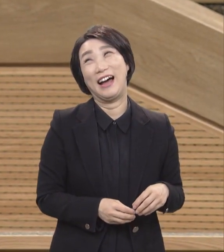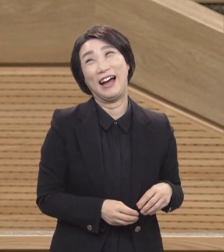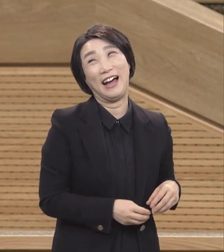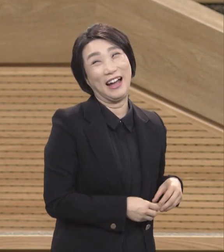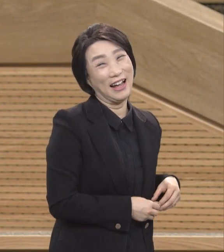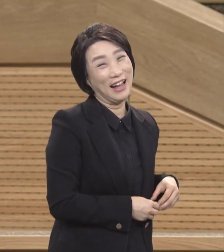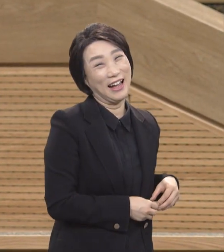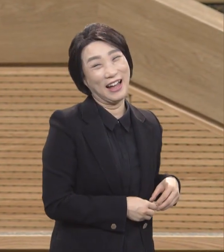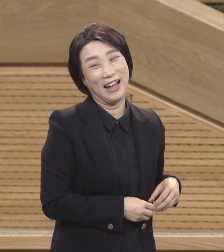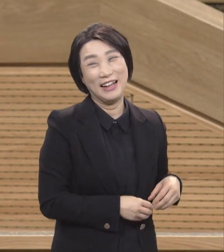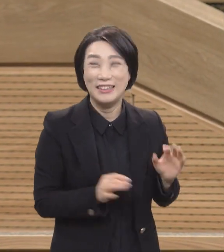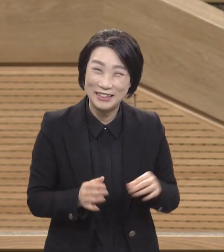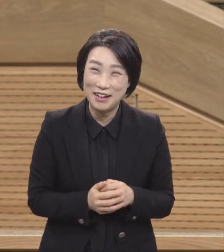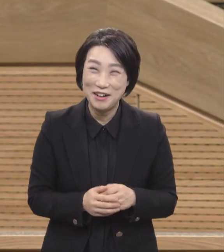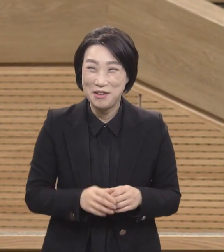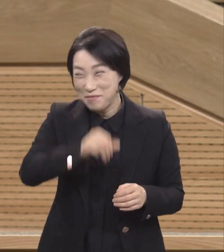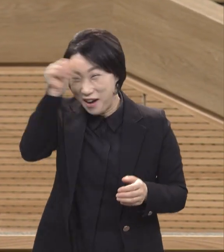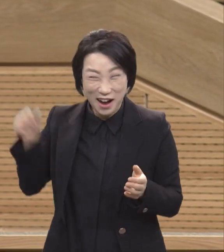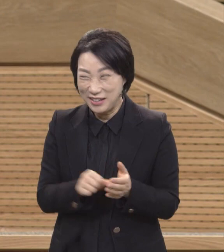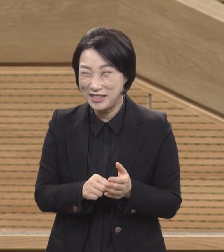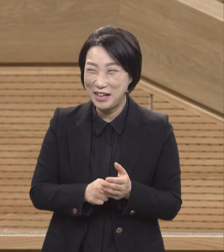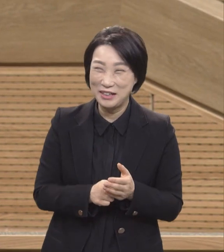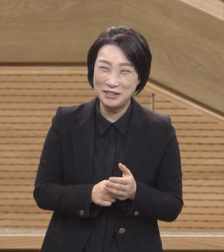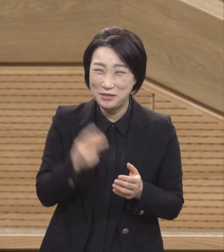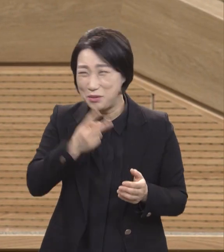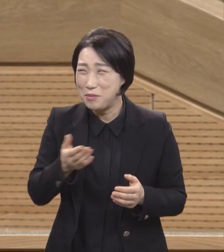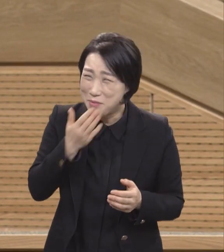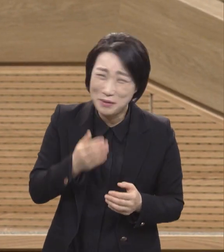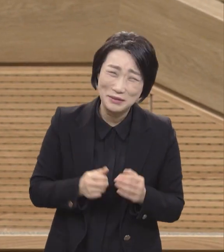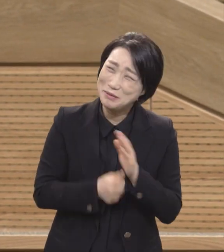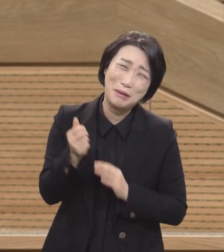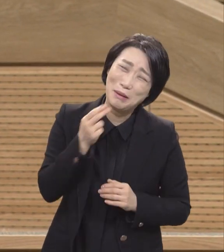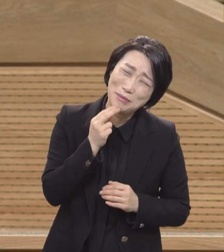이걸 평생에 먹어볼 수 없는 빵인데 이걸